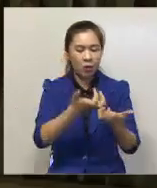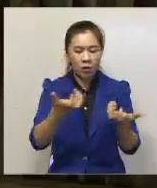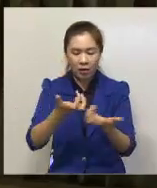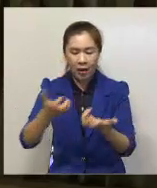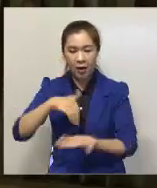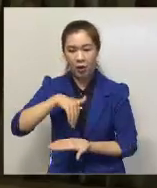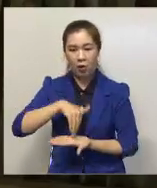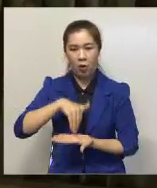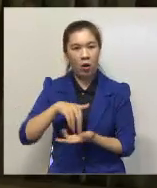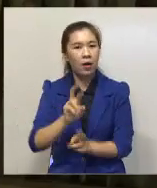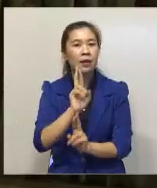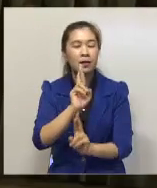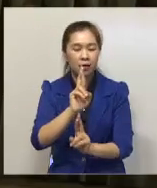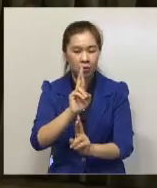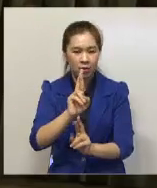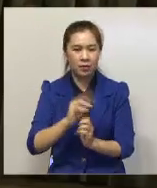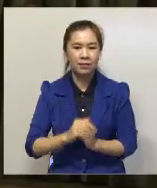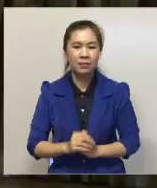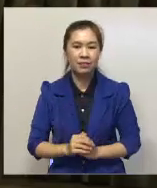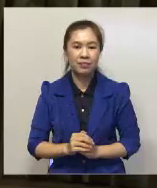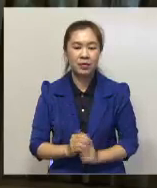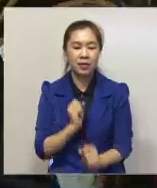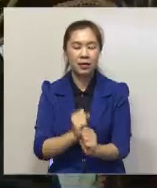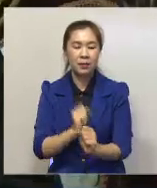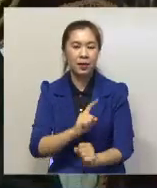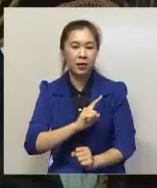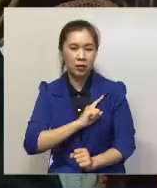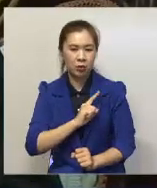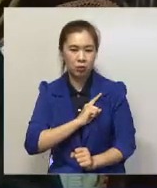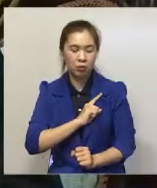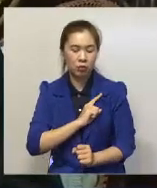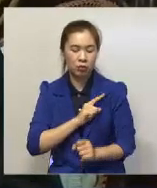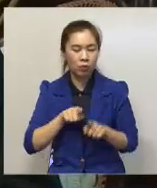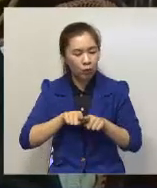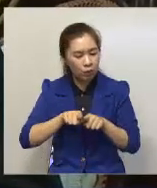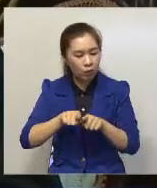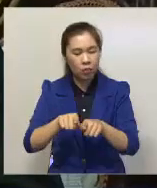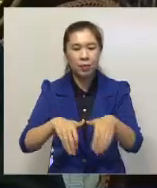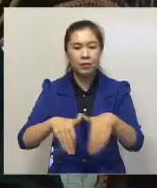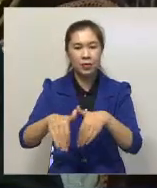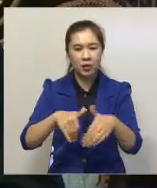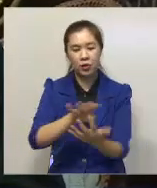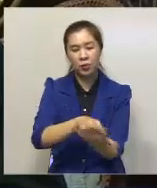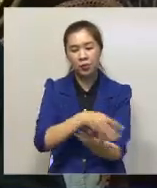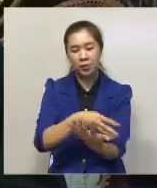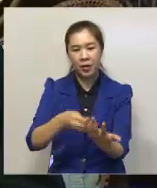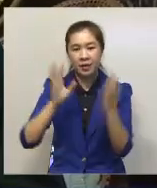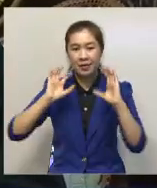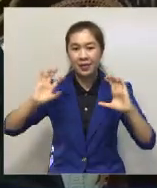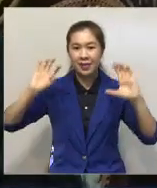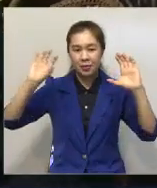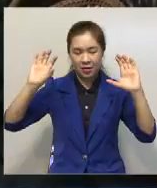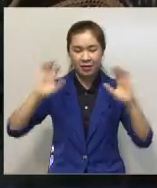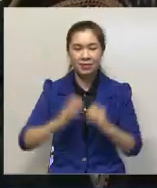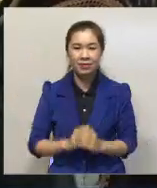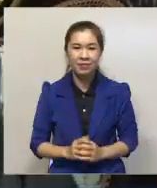ระมัดระวังไม่ให้ตกเป็นเครื่องมือโดยย้ำจุดยืนในการทำงานพร้อมเคียงข้างประชาชนและสนองตอบนโยบายของรัฐบาลทุกรัฐ